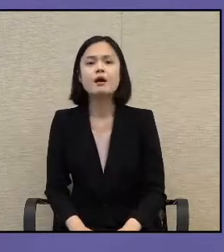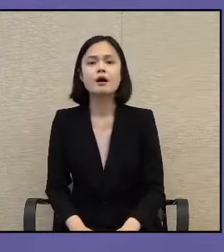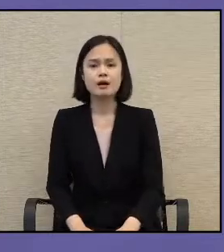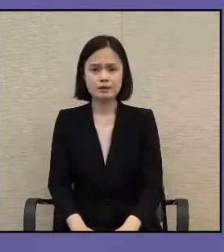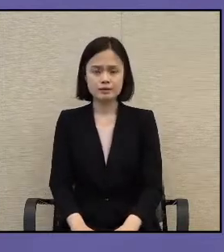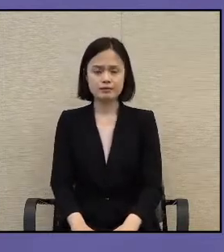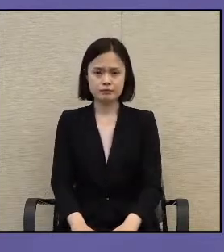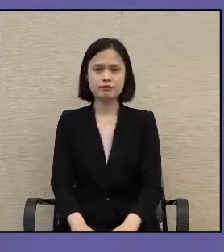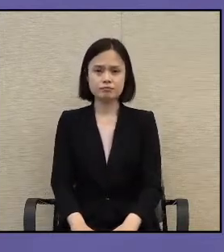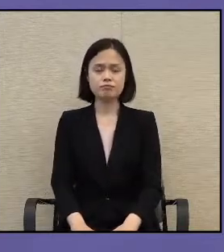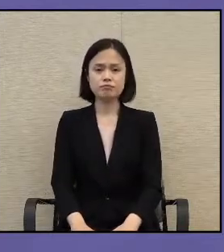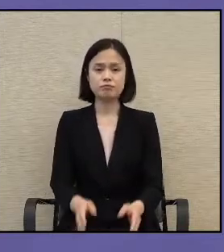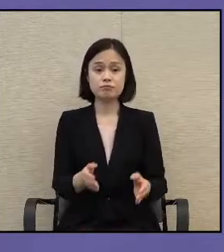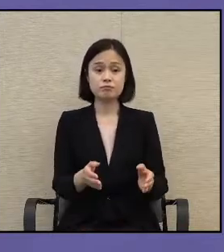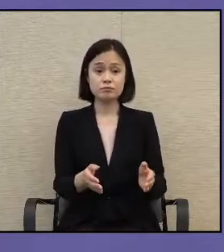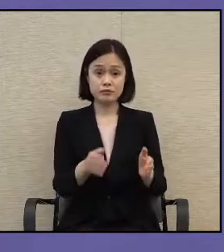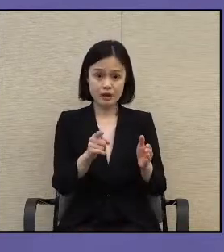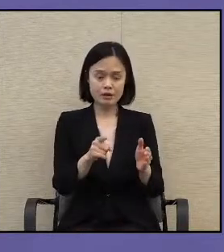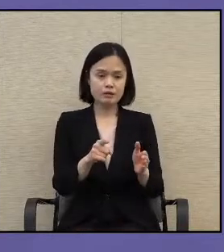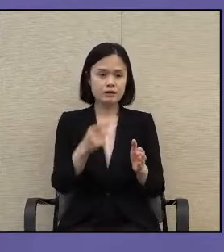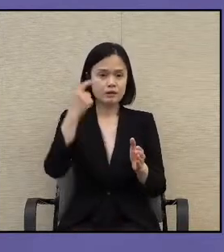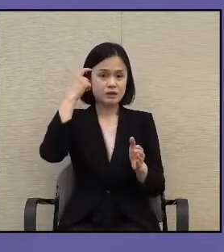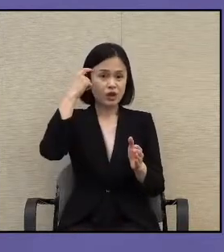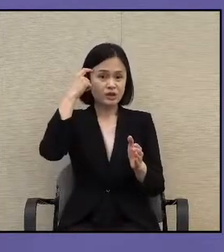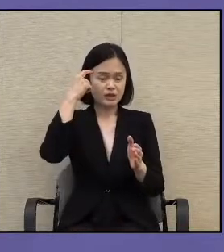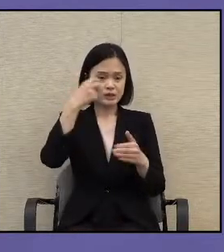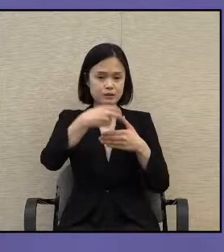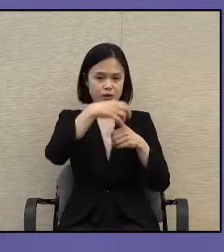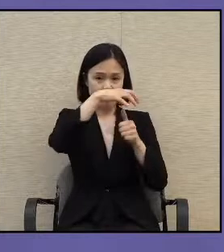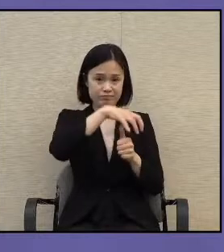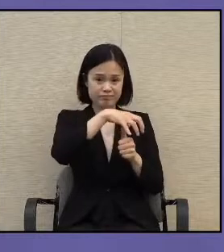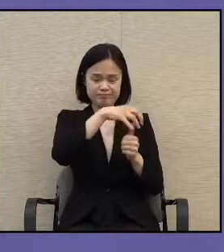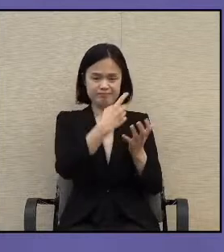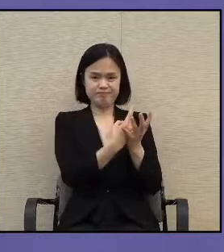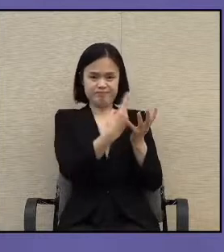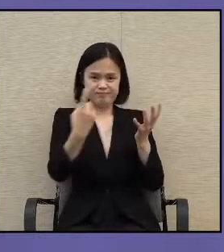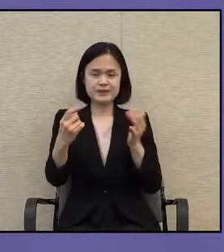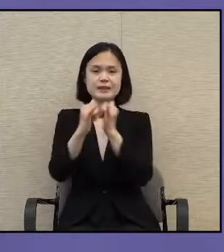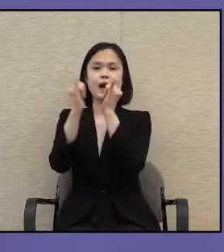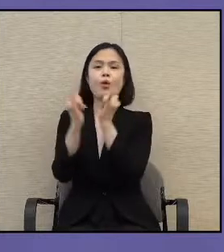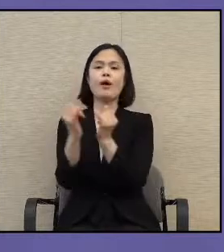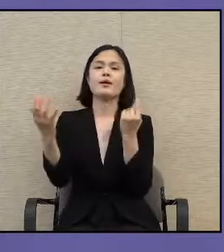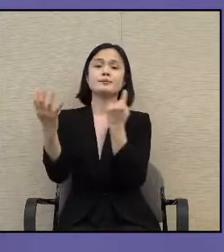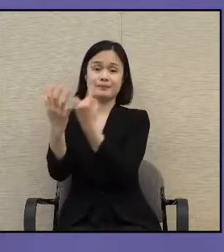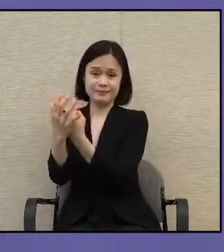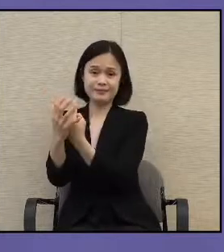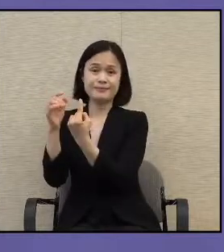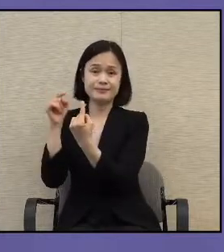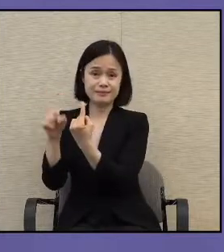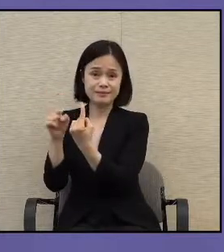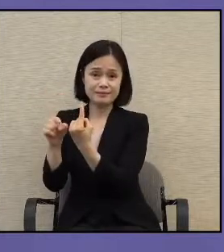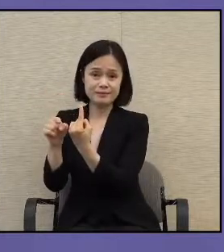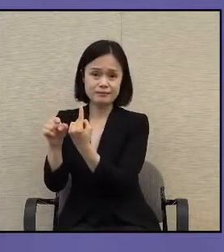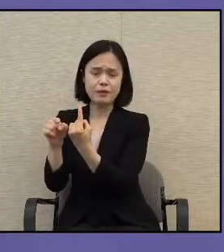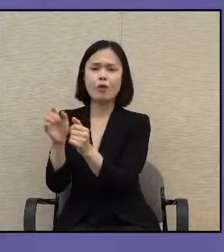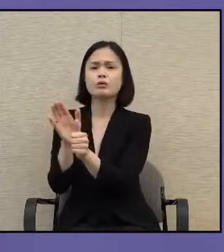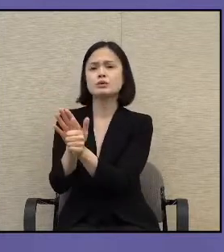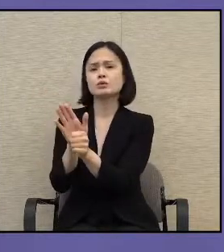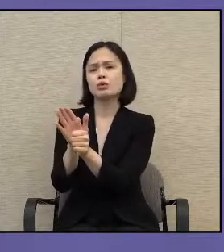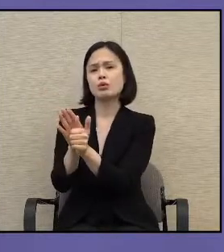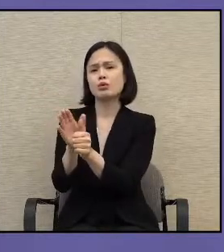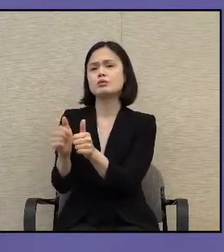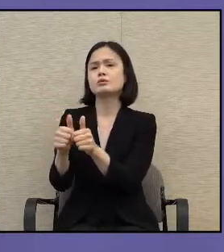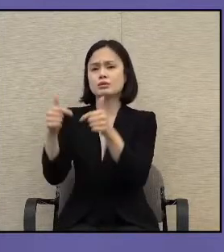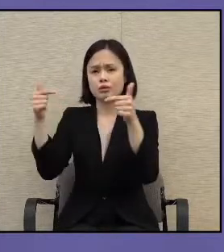속에서 이제 탈원화가 이루어졌던 것이죠. 그리고 한편에서는 여기 이태리처럼 그런 당연히 이제 커뮤니티